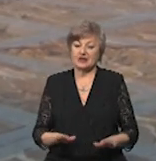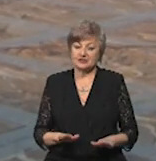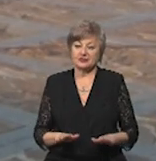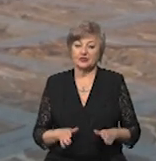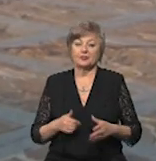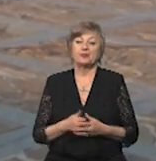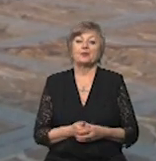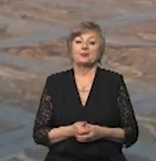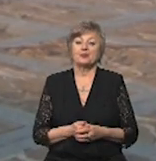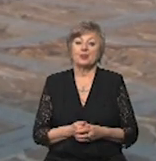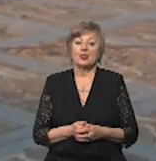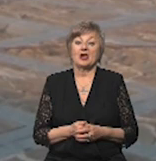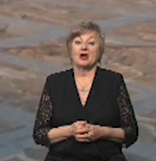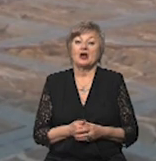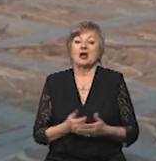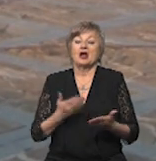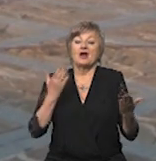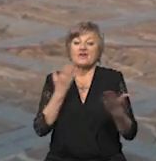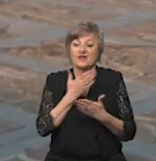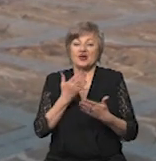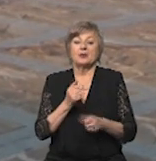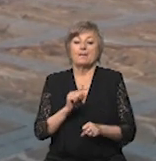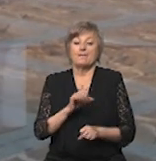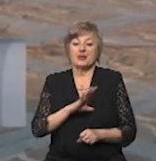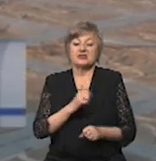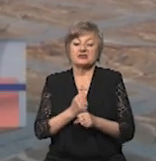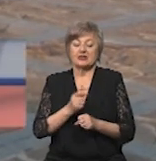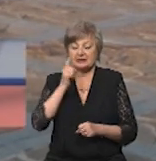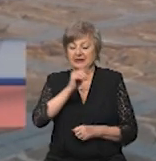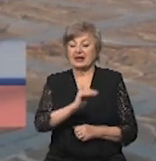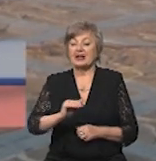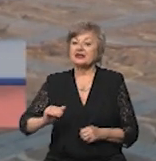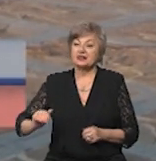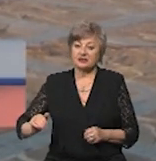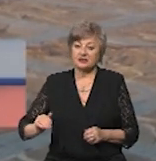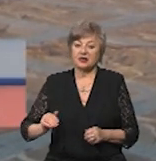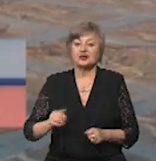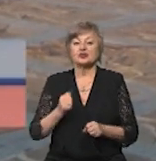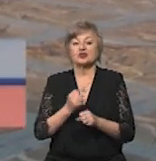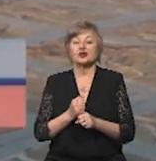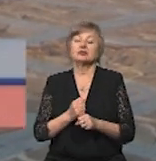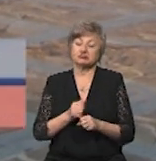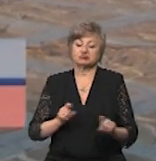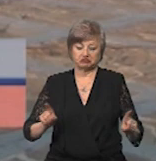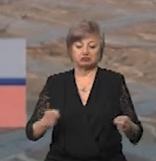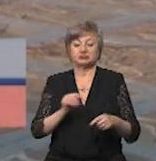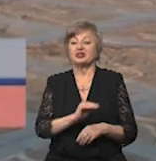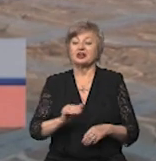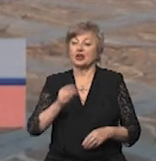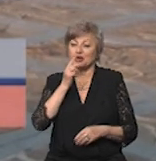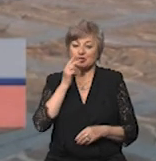Тінс» — це блог, створений для підлітків, бо хочемо ростити нову аудиторію, яка,